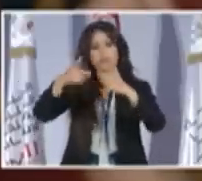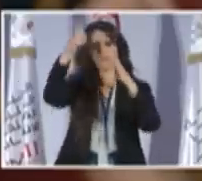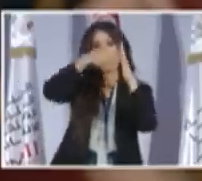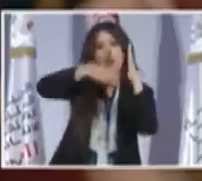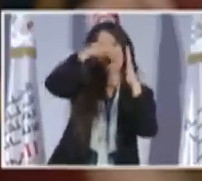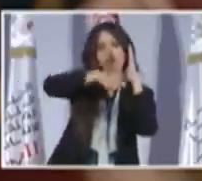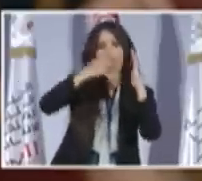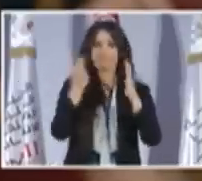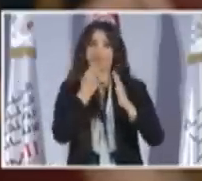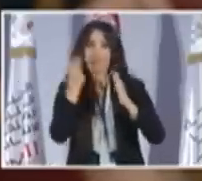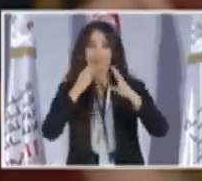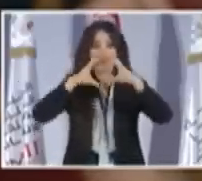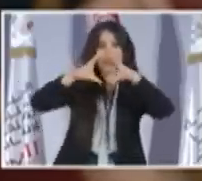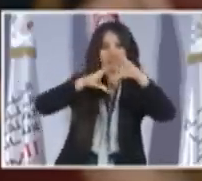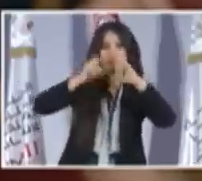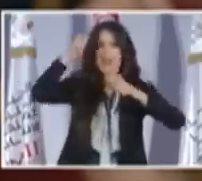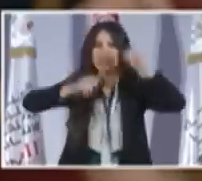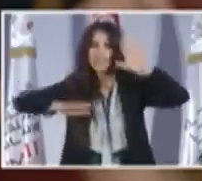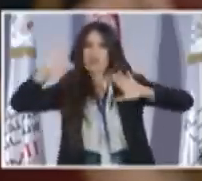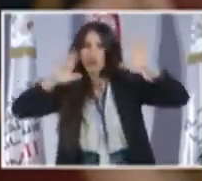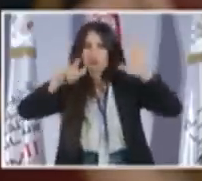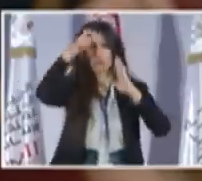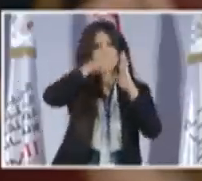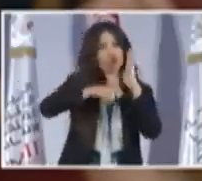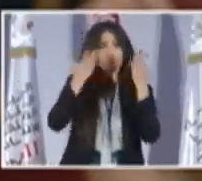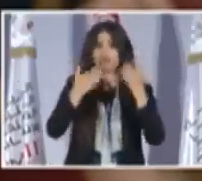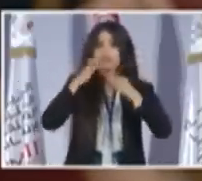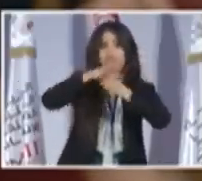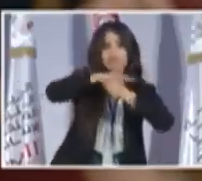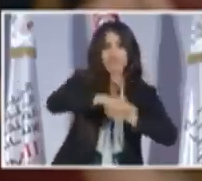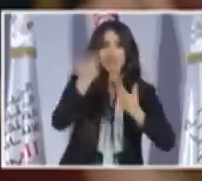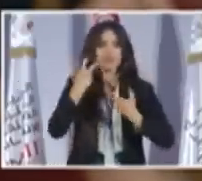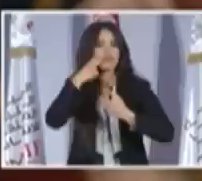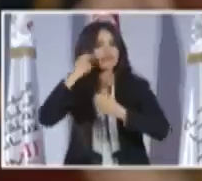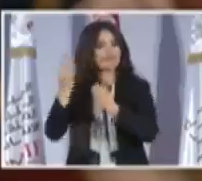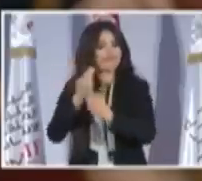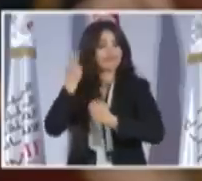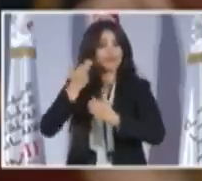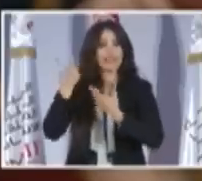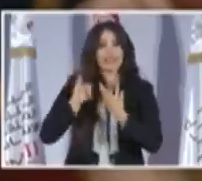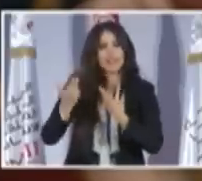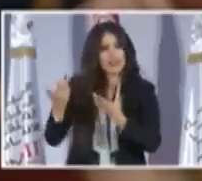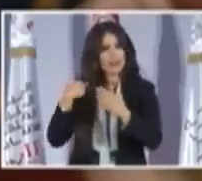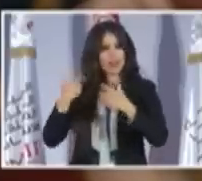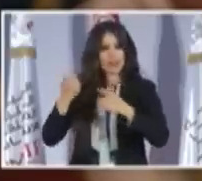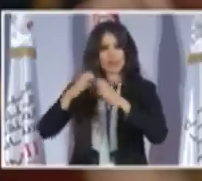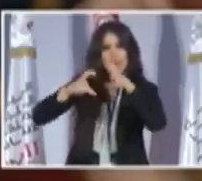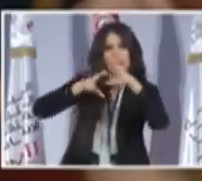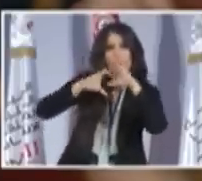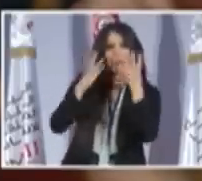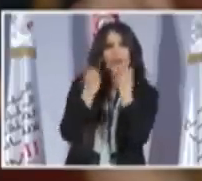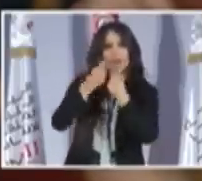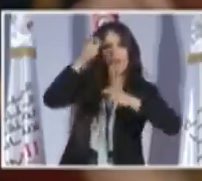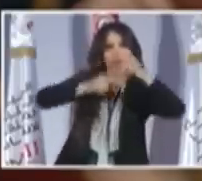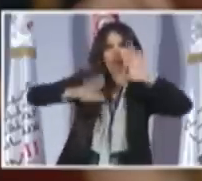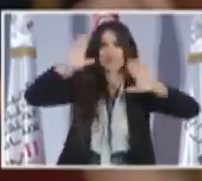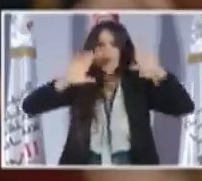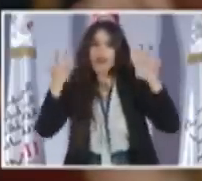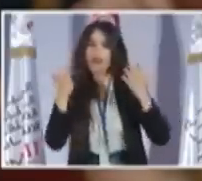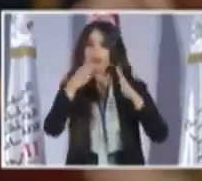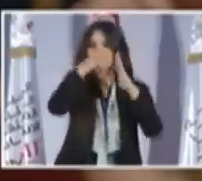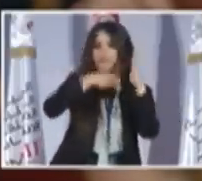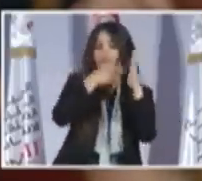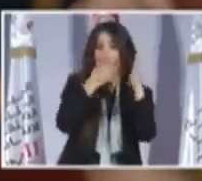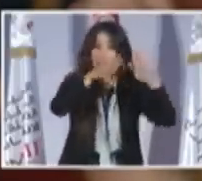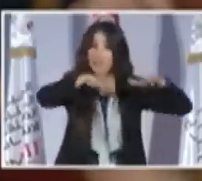معهم حوارات حيث كبيره ظلم كبير وما هو مش معقول انه احنا نكون والحرمين مكان عمله معاها بحوارات يعني